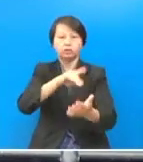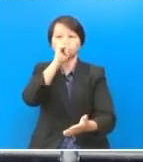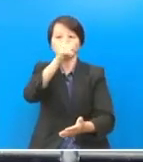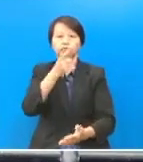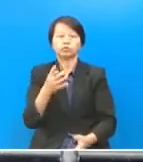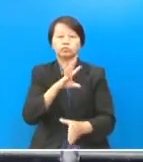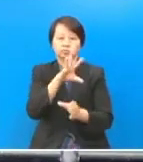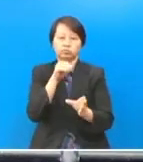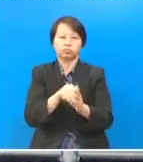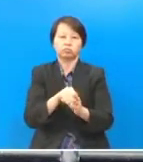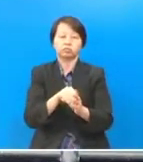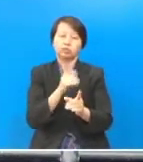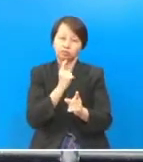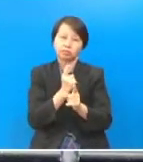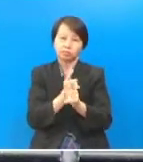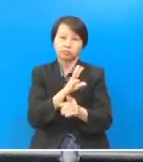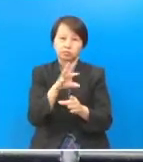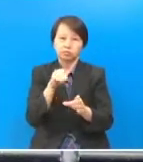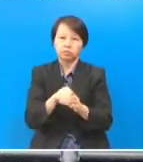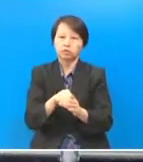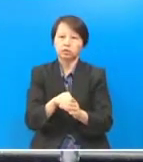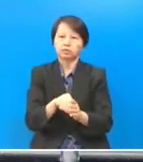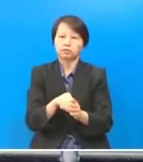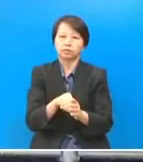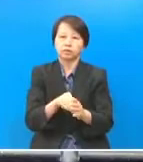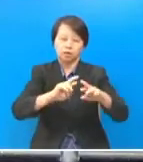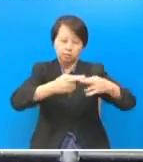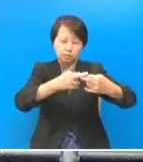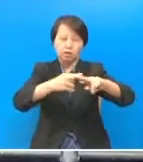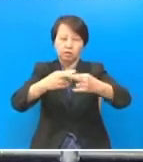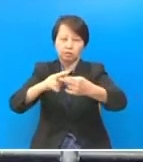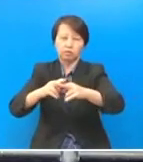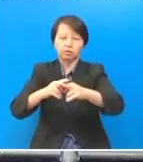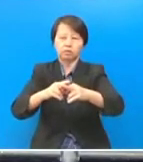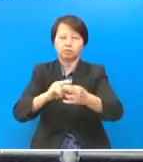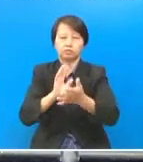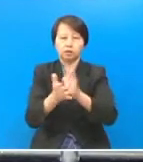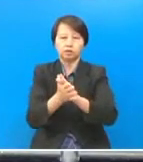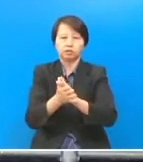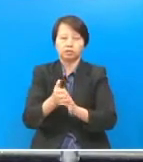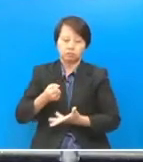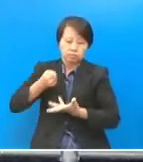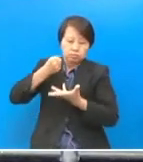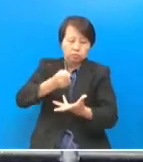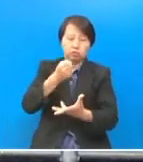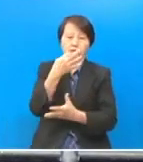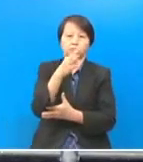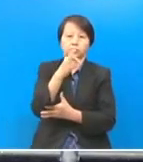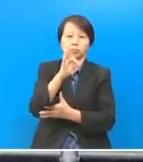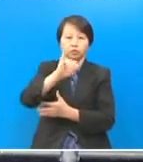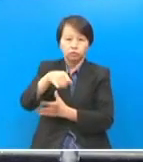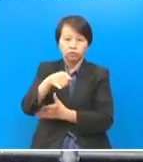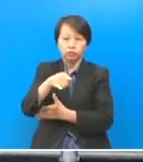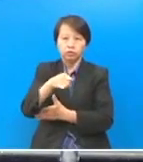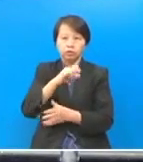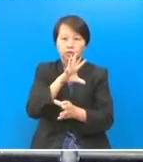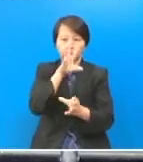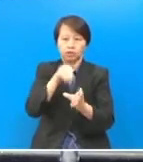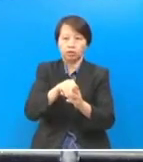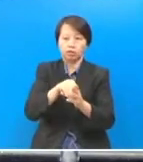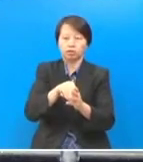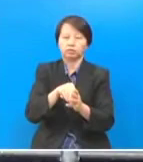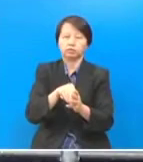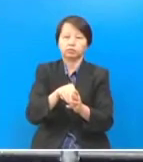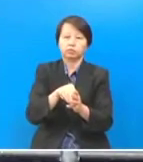melibatkan juga betul membagi perusakan jadi peruntukan selanjutnya ini transform dalam dalamnya